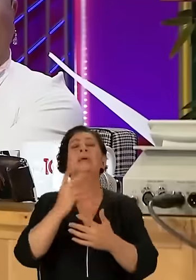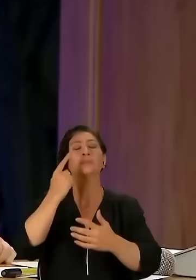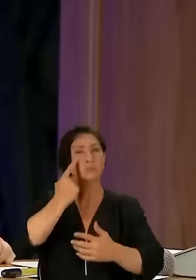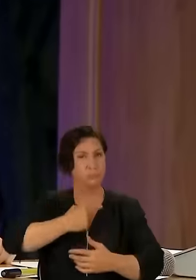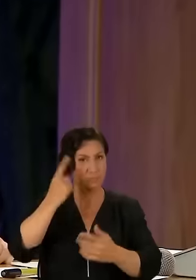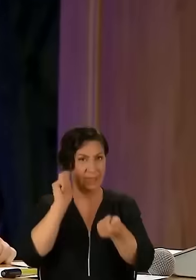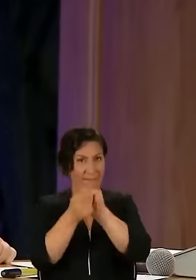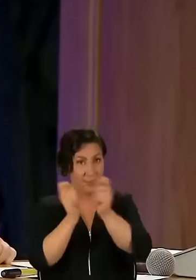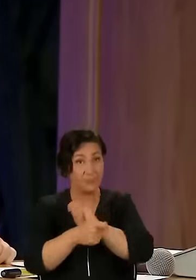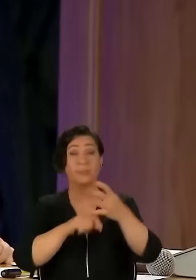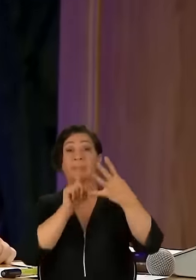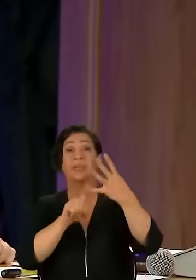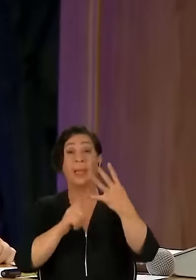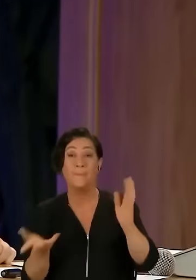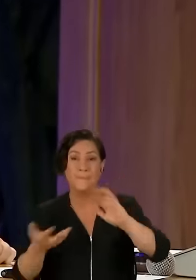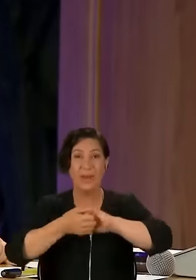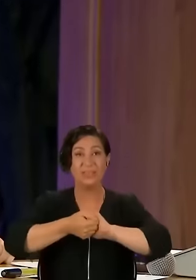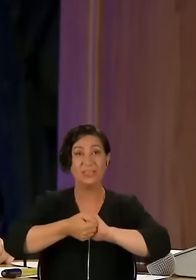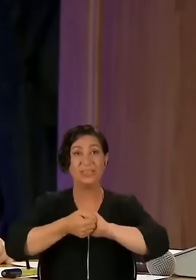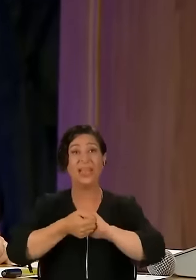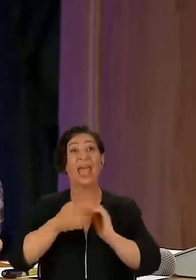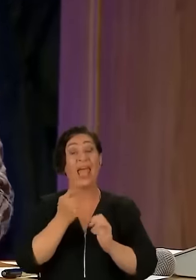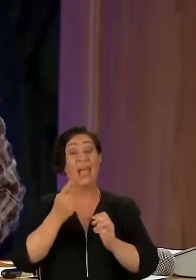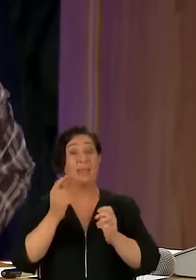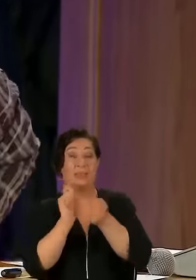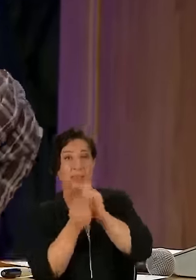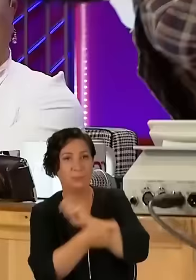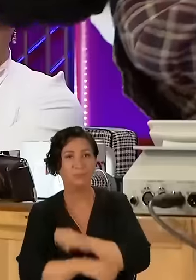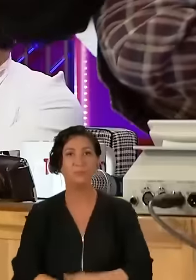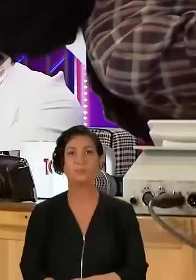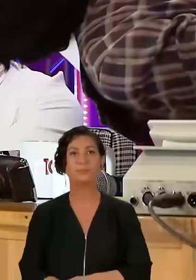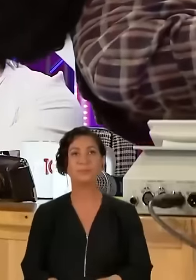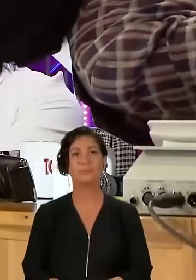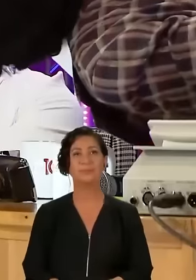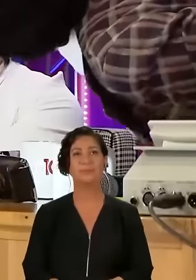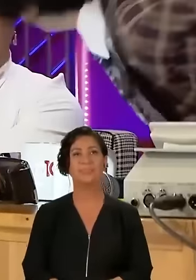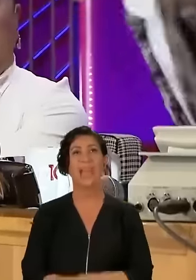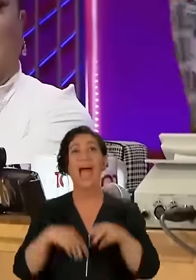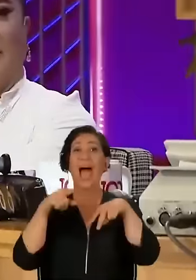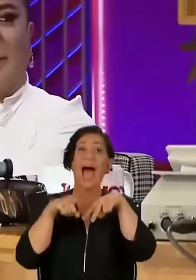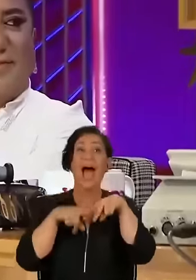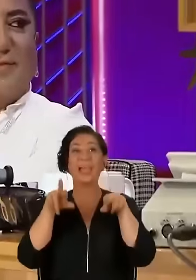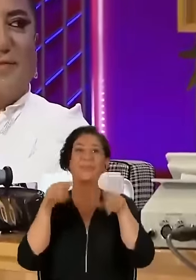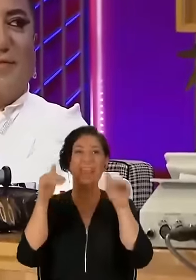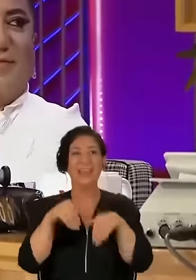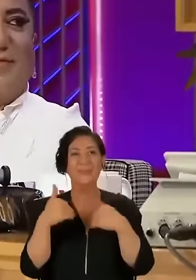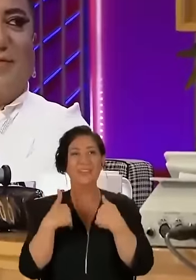inkılapçılık. D. Birleştiricilik, inkılapçılık. A gibi geldi bana.